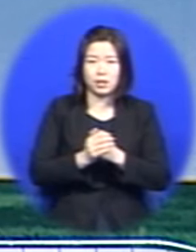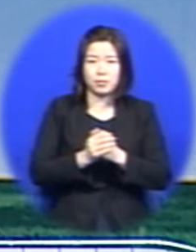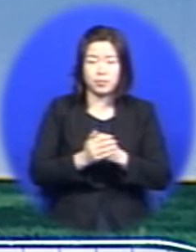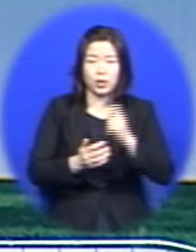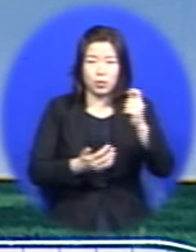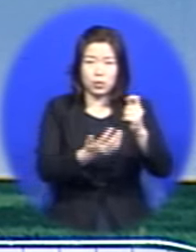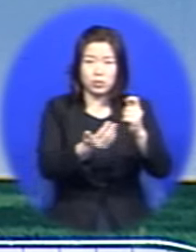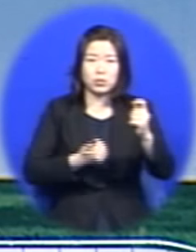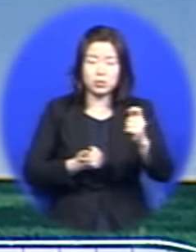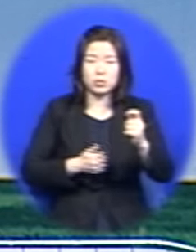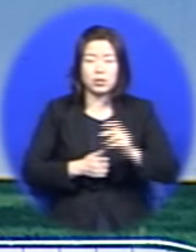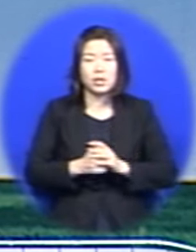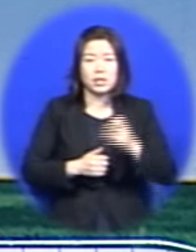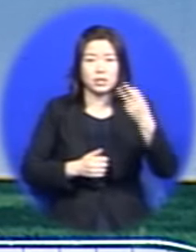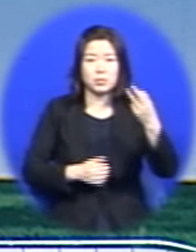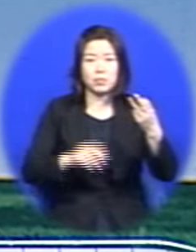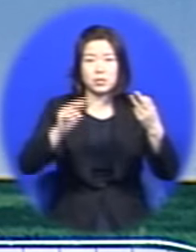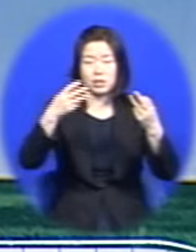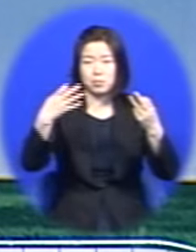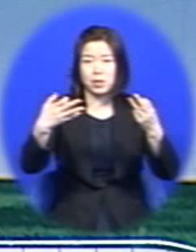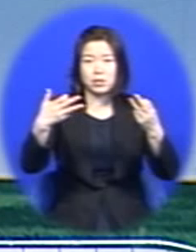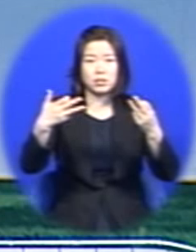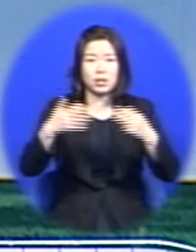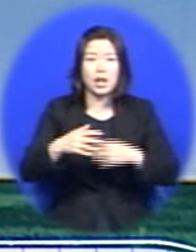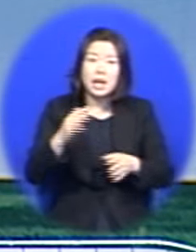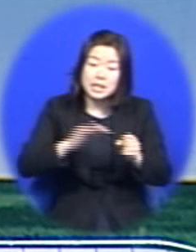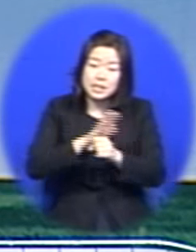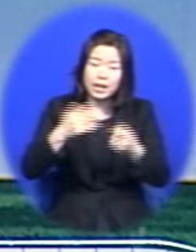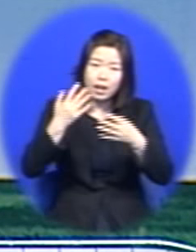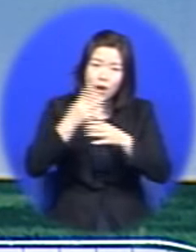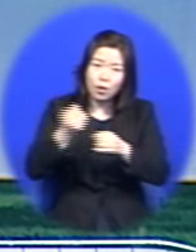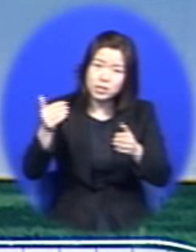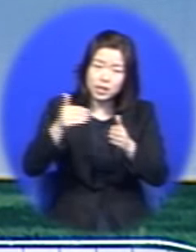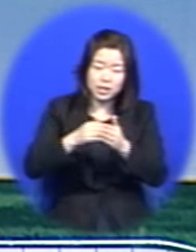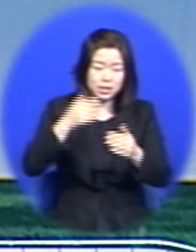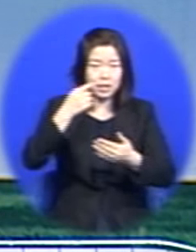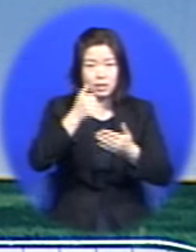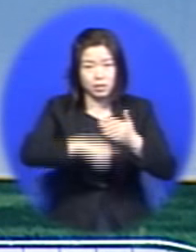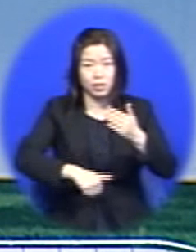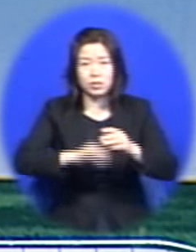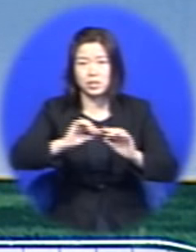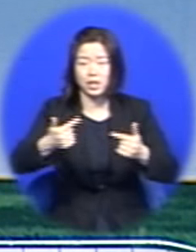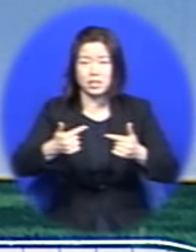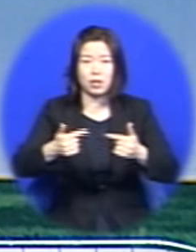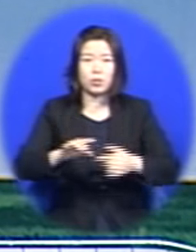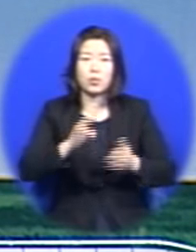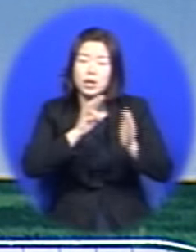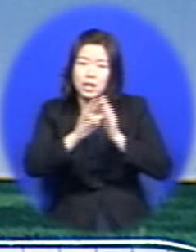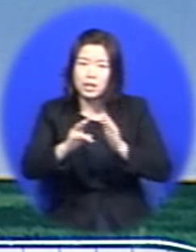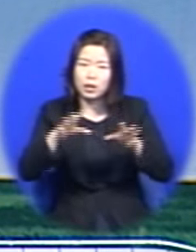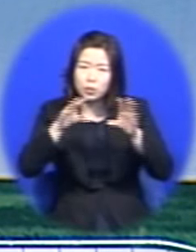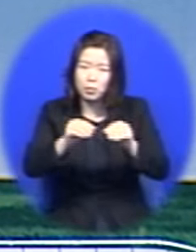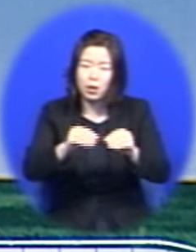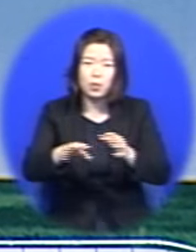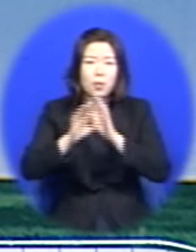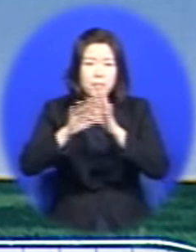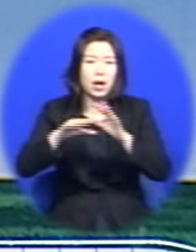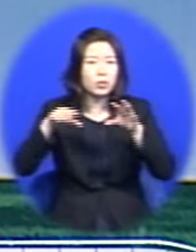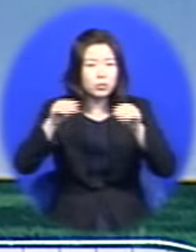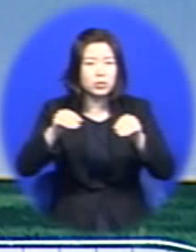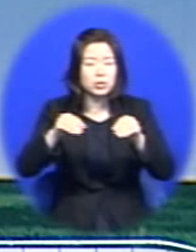고린도전서 13장 8절에 사랑은 언제까지나 떨어지지 아니하되 예언도 폐하고 방언도 그치고 지식도